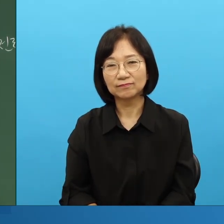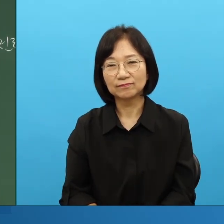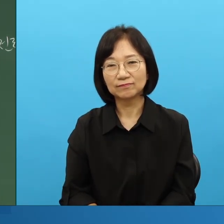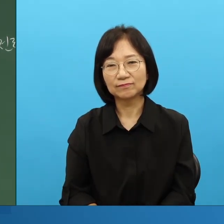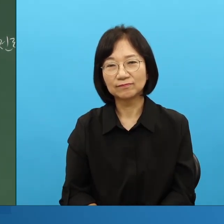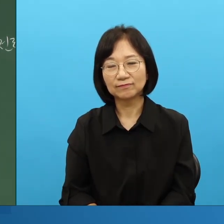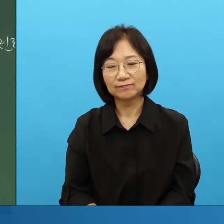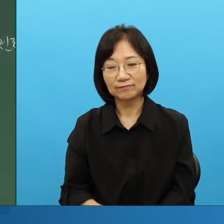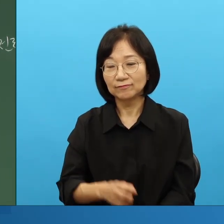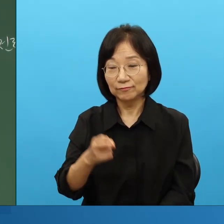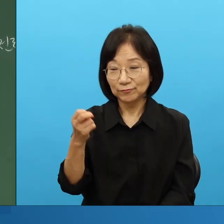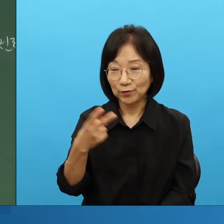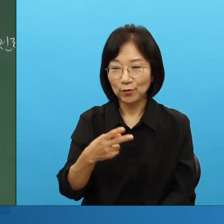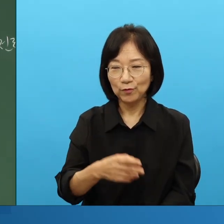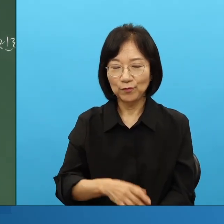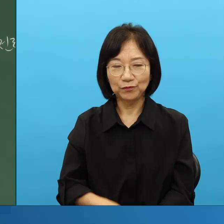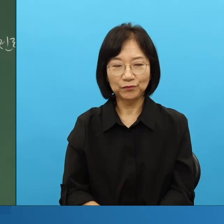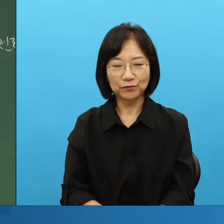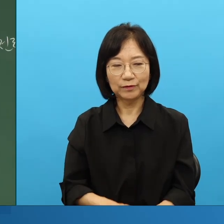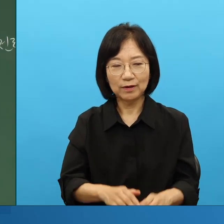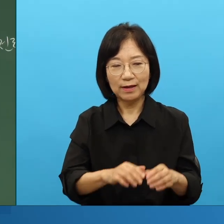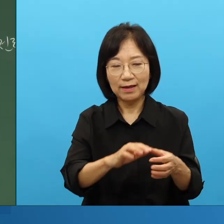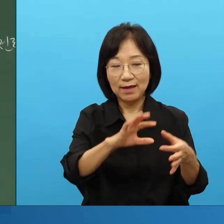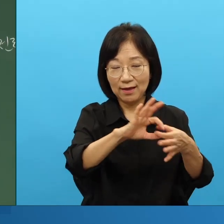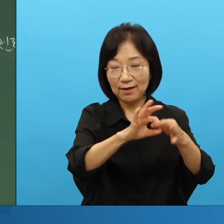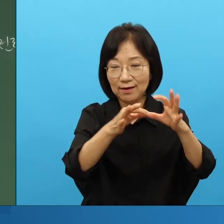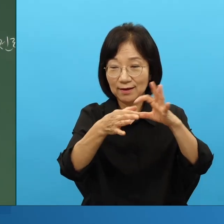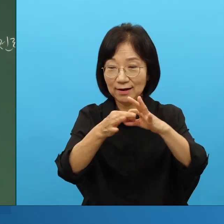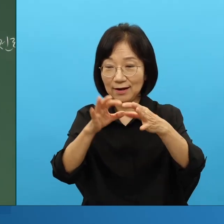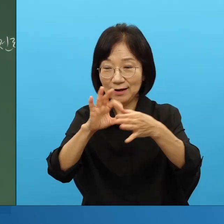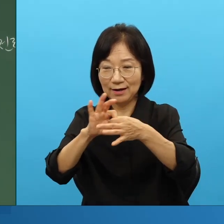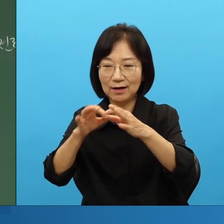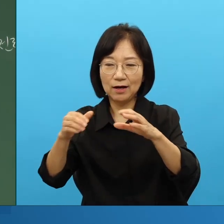헬라 문화가 들어간 대란 말이에요.